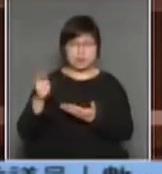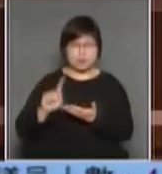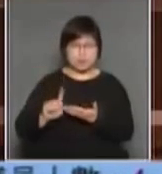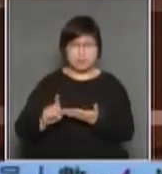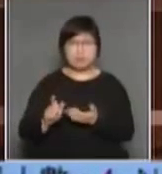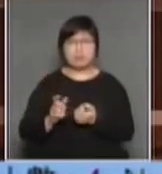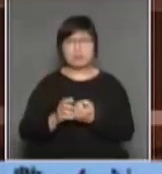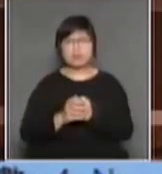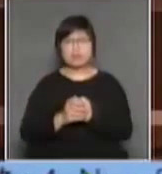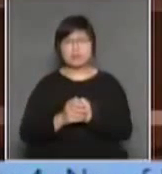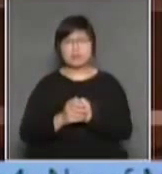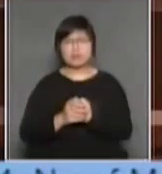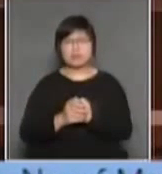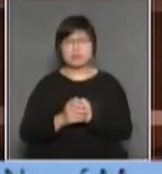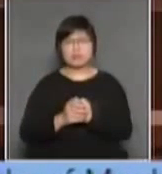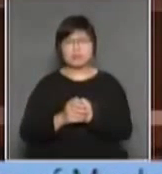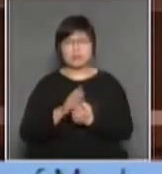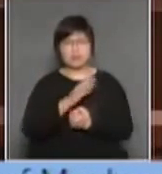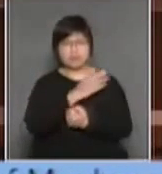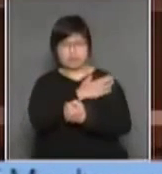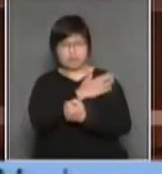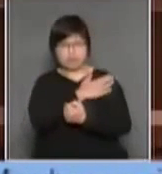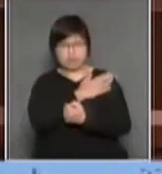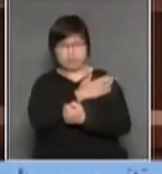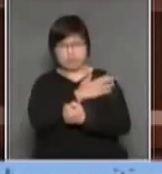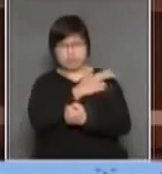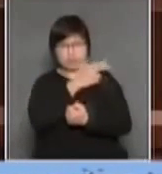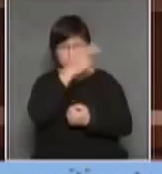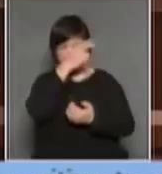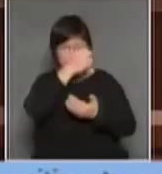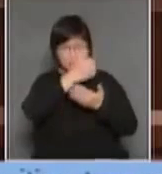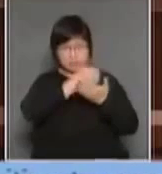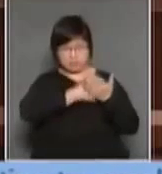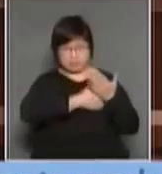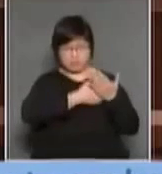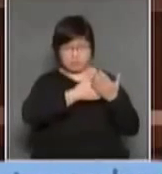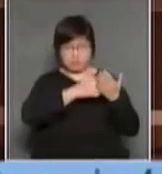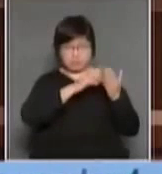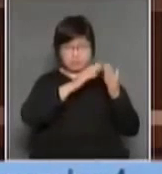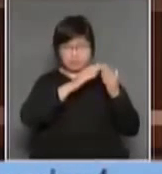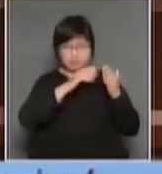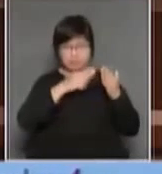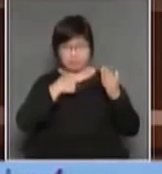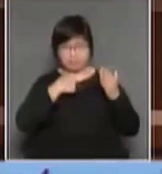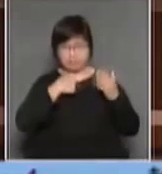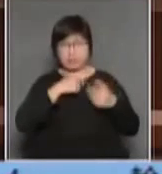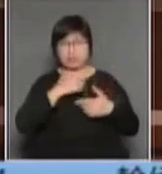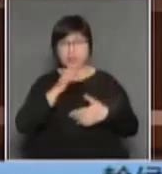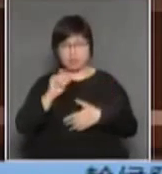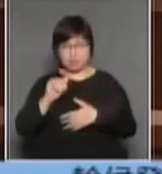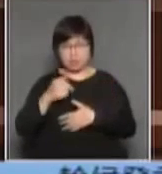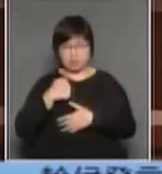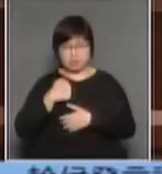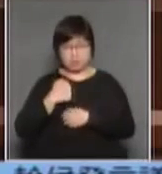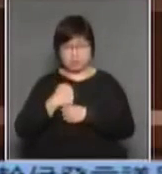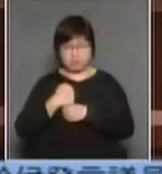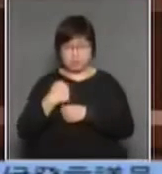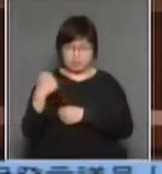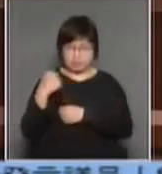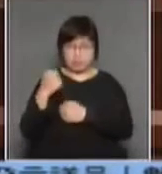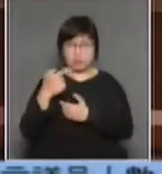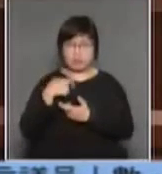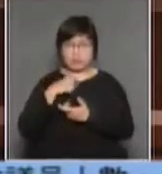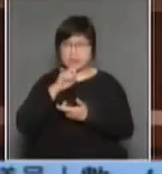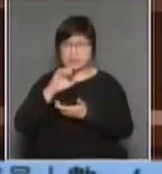當然在作為負責任的政策局來說，我們在有需要和有可能的情況之下，我們都會盡量爭取資